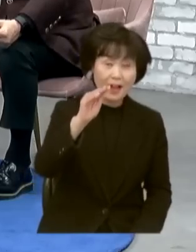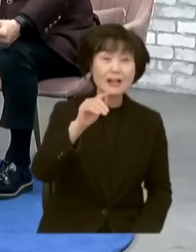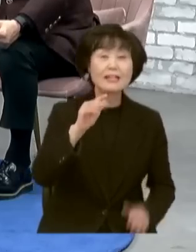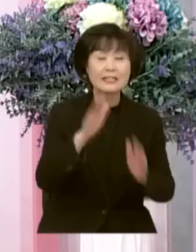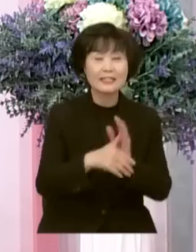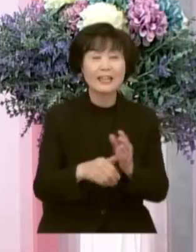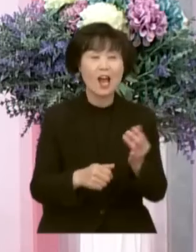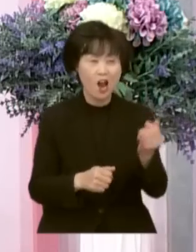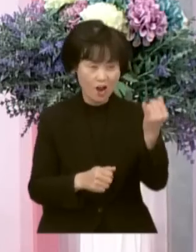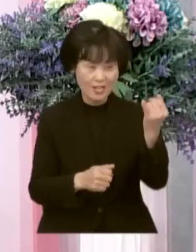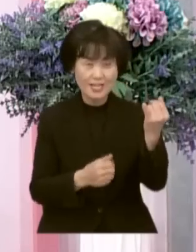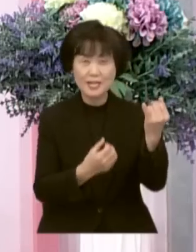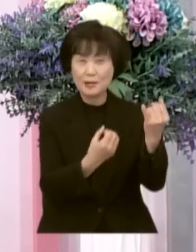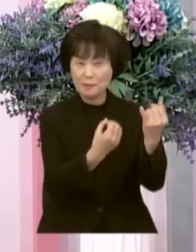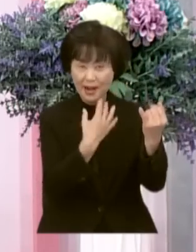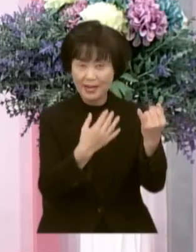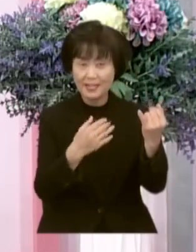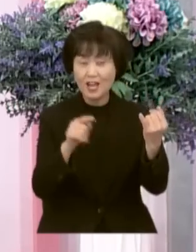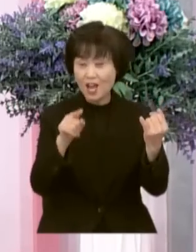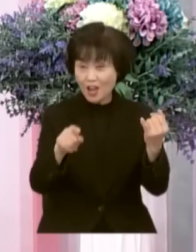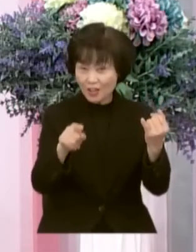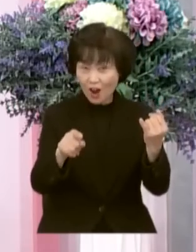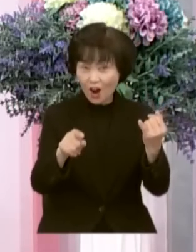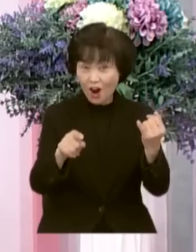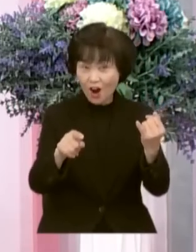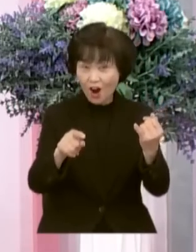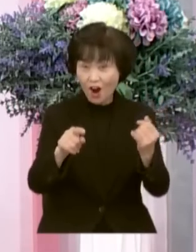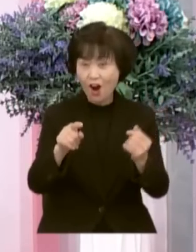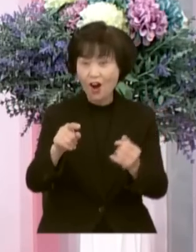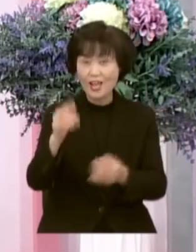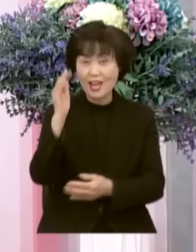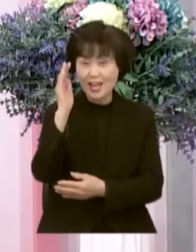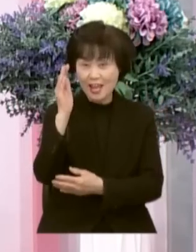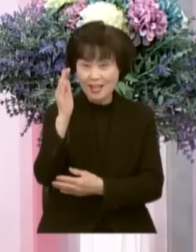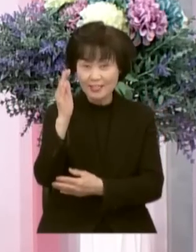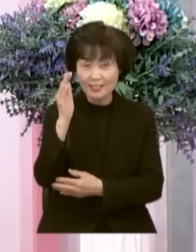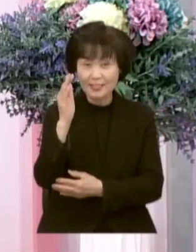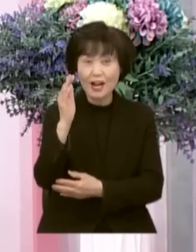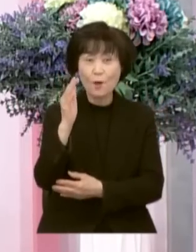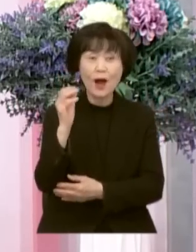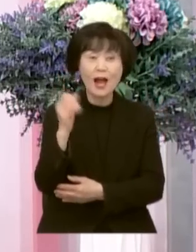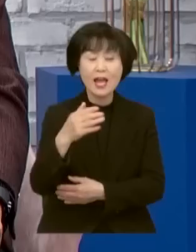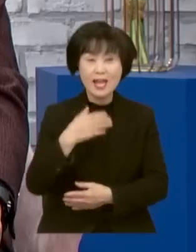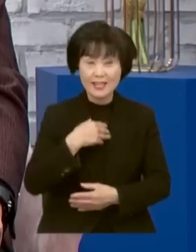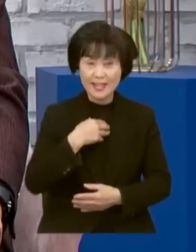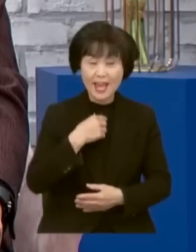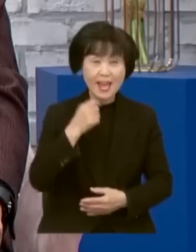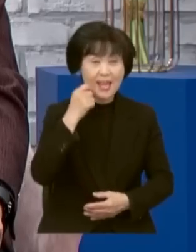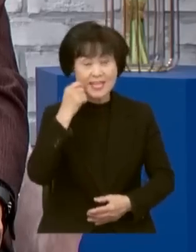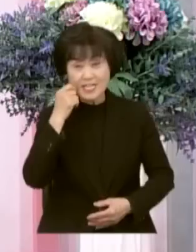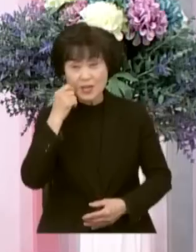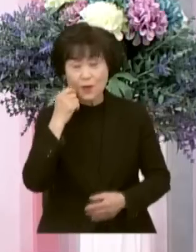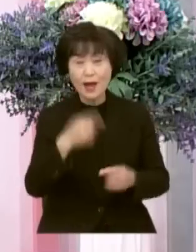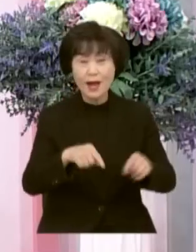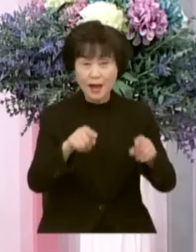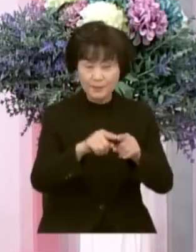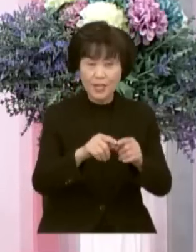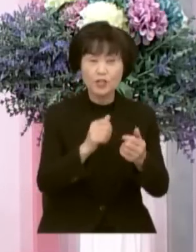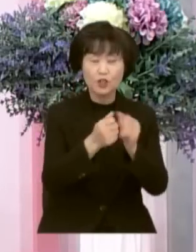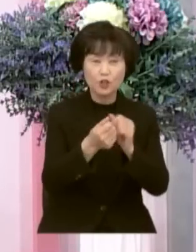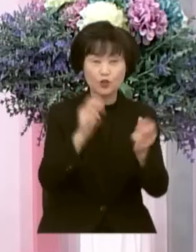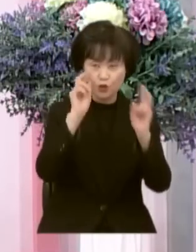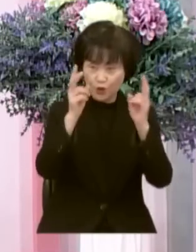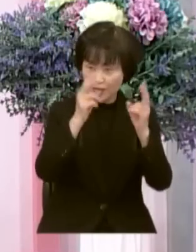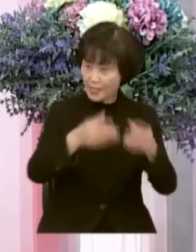언니가 너의 그 체계와 나의 이런 인지도를 활용해가지고 우리가 주식회사를 만들어보자. 그러면서 이제 기적중국어 이제